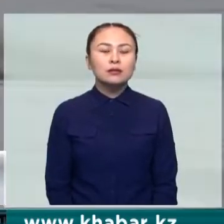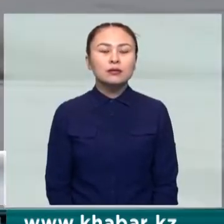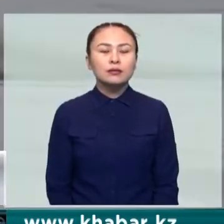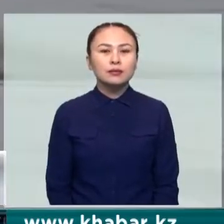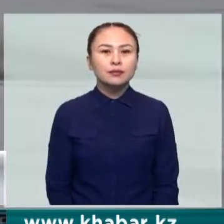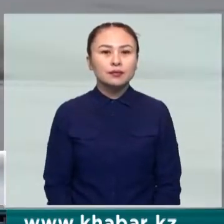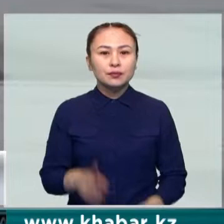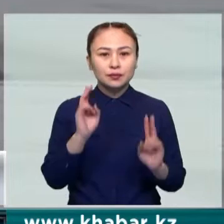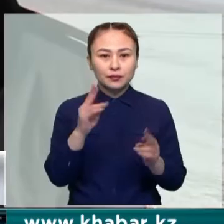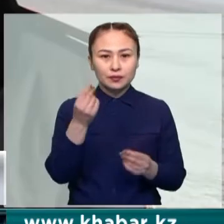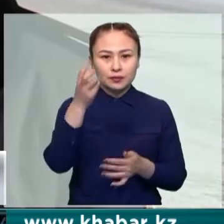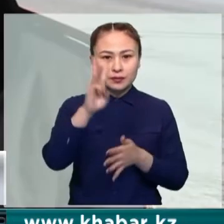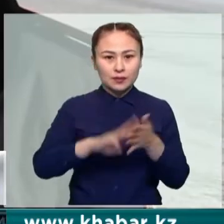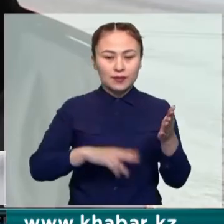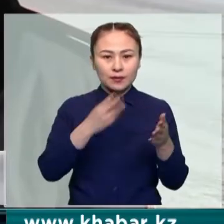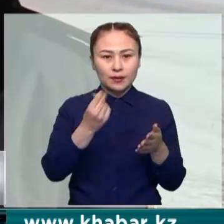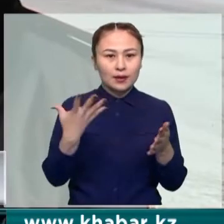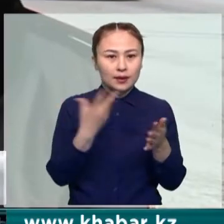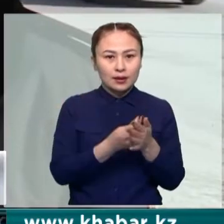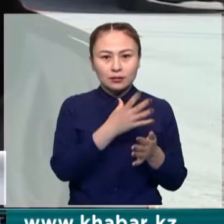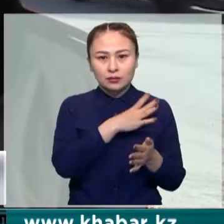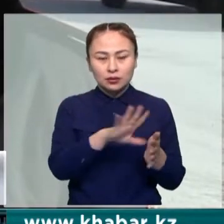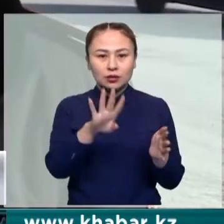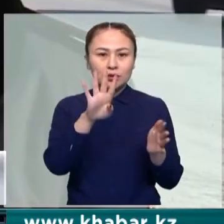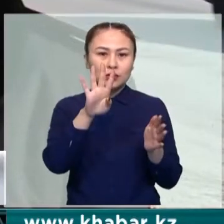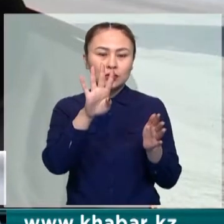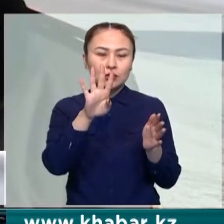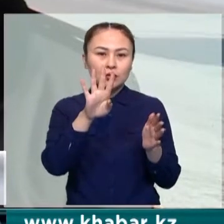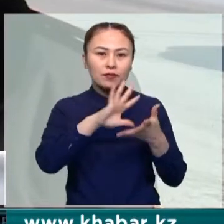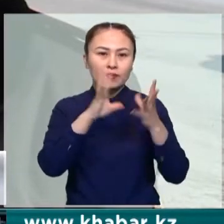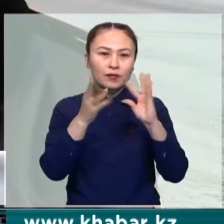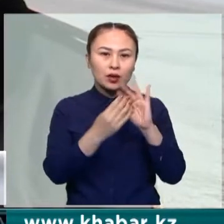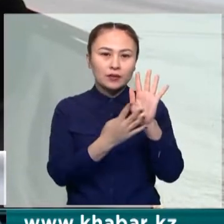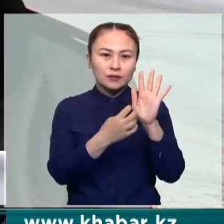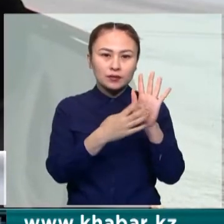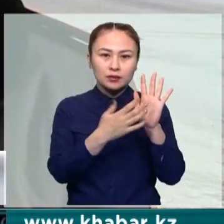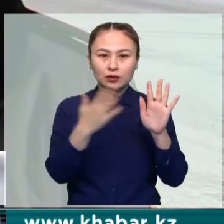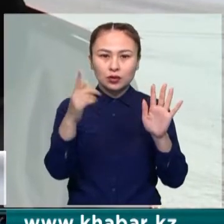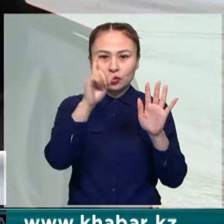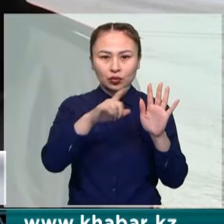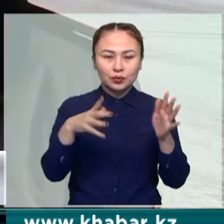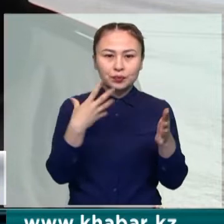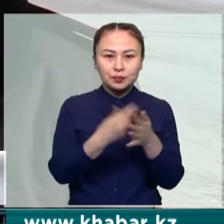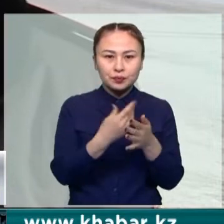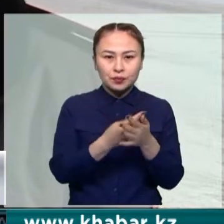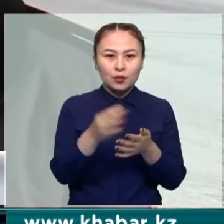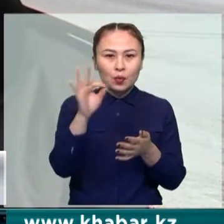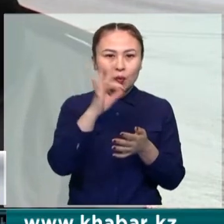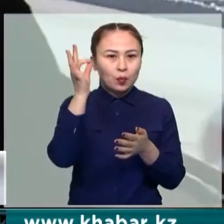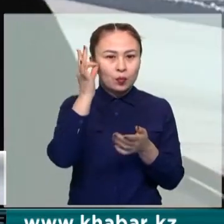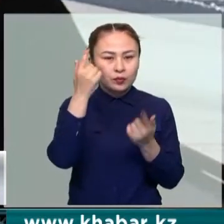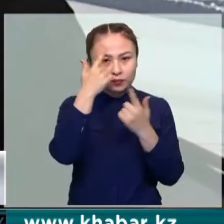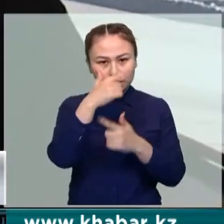Өндірілмеген айыппұлдары бойынша 393 рейдтік іс-шаралар өткізілді. 900-дан астам азамат айыппұлдарды төлеу бойынша